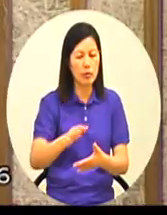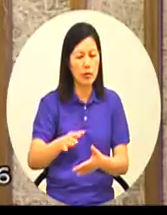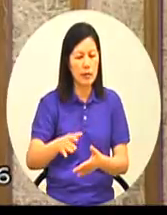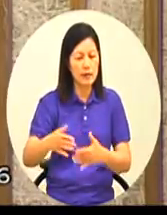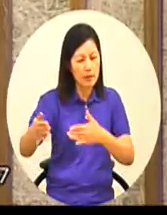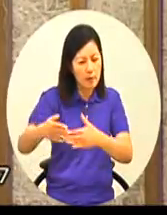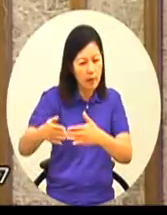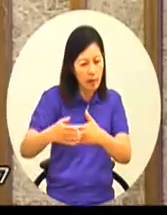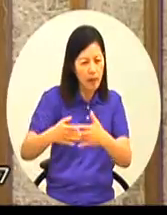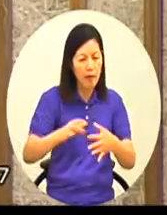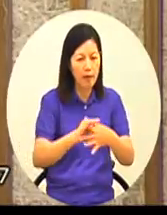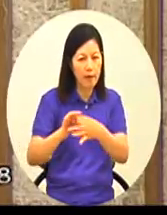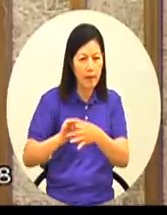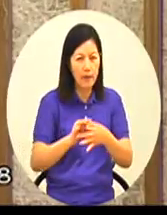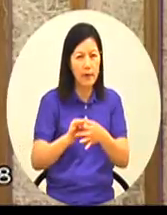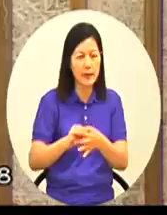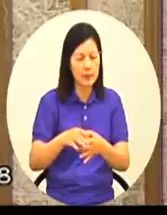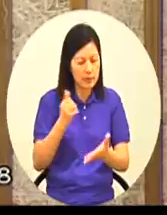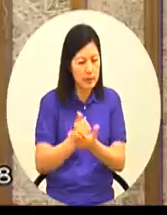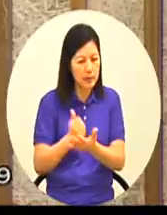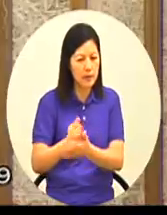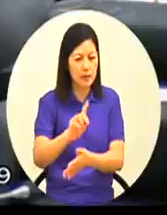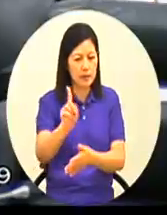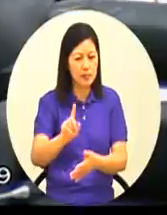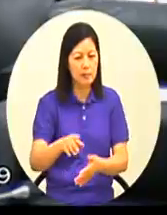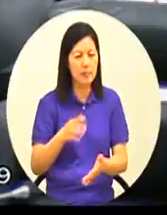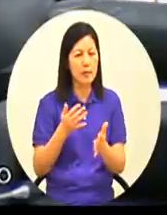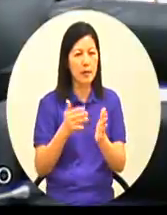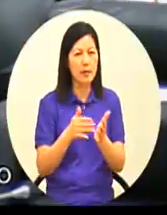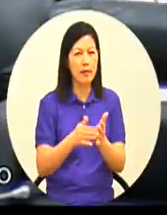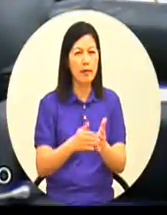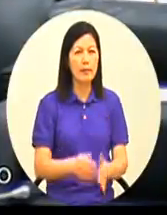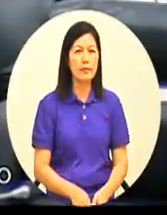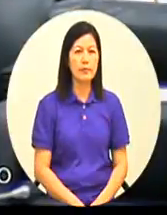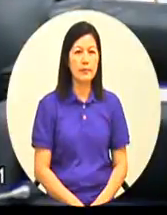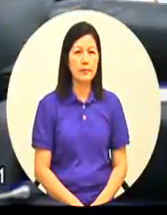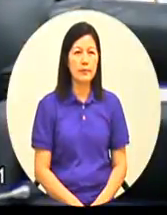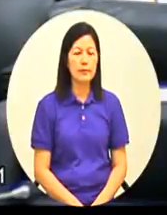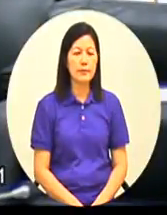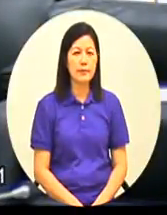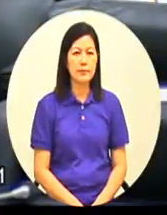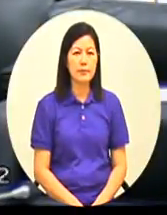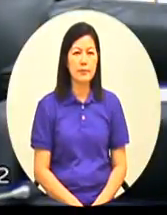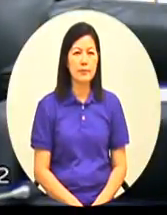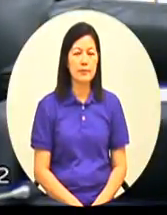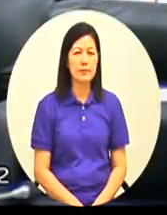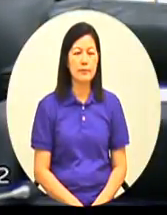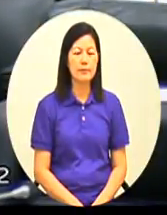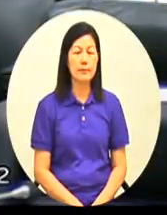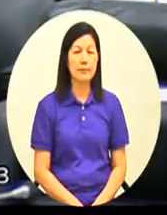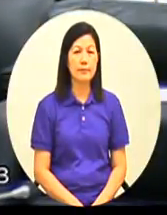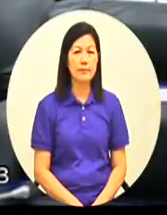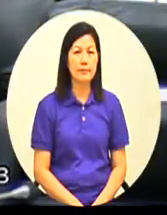近的关系？我们需要在其中有一些收获，这样子。以上报告，谢谢。 好，来华智局长，快点来。